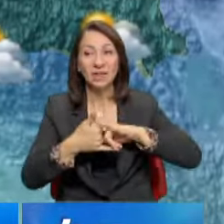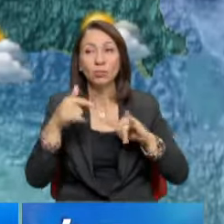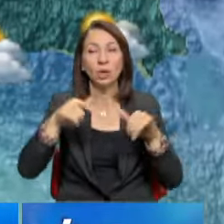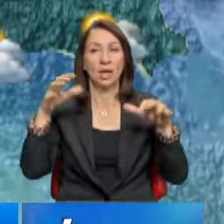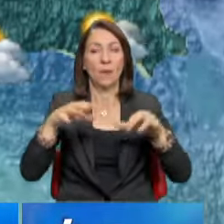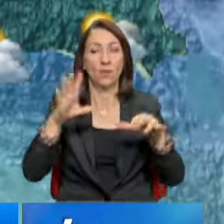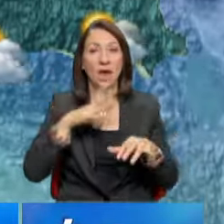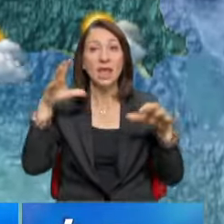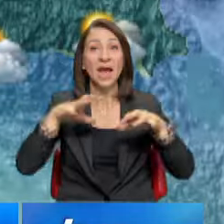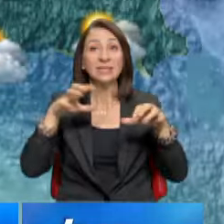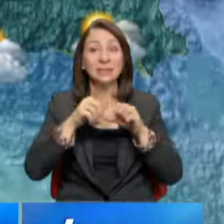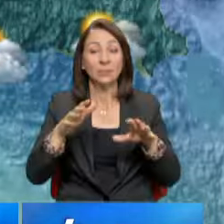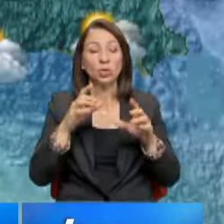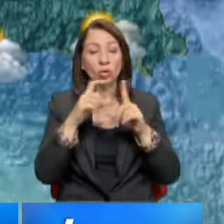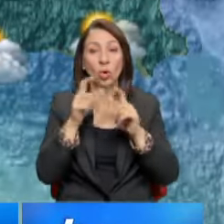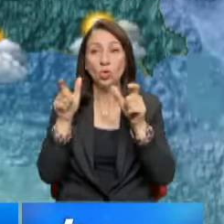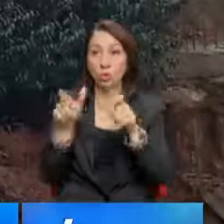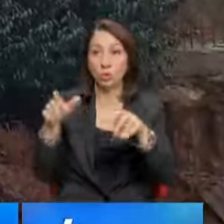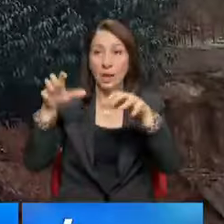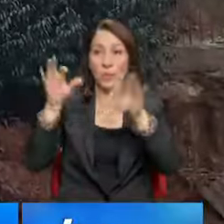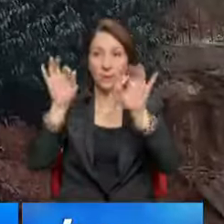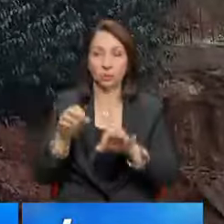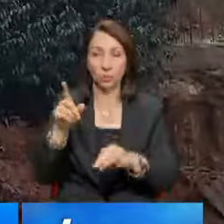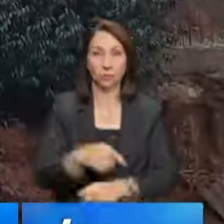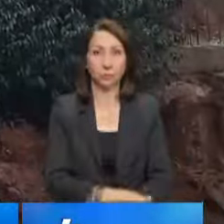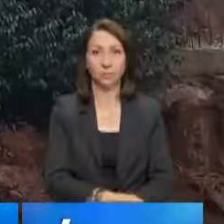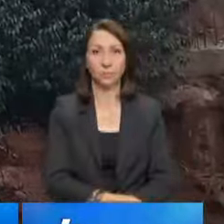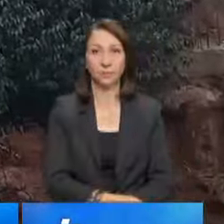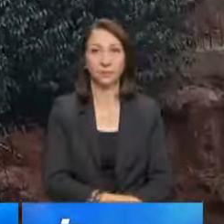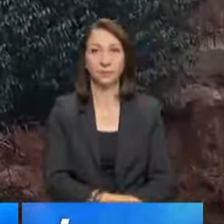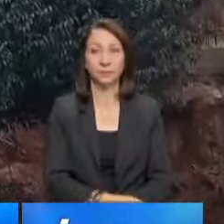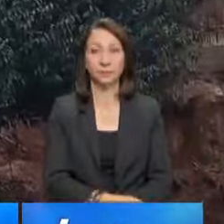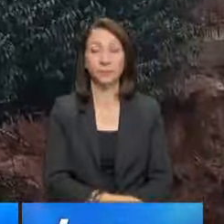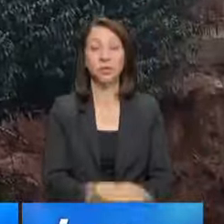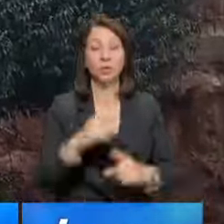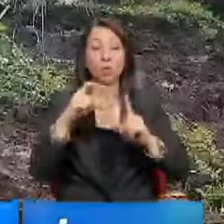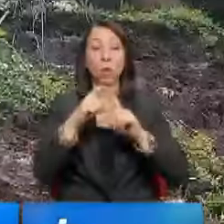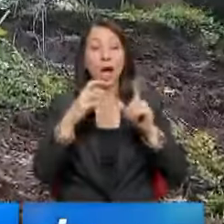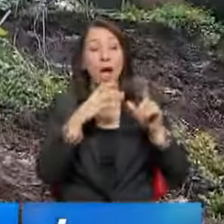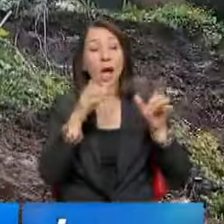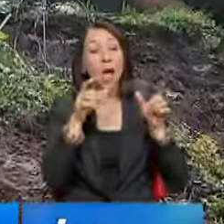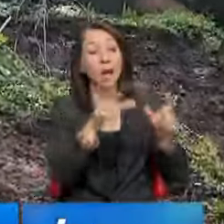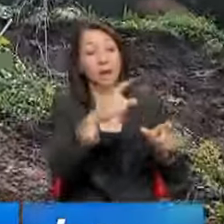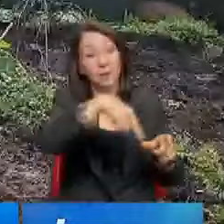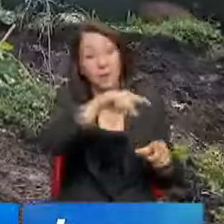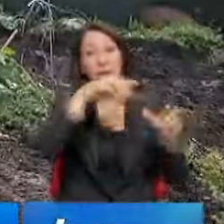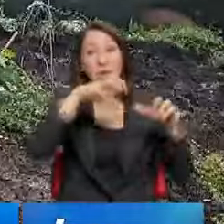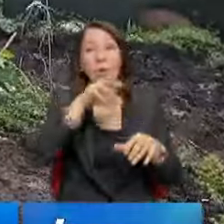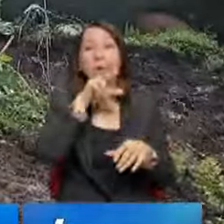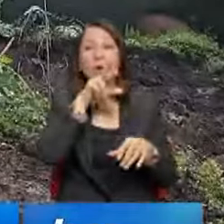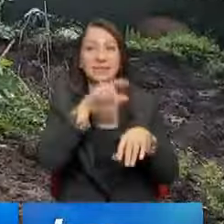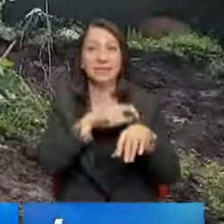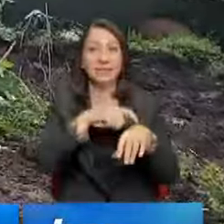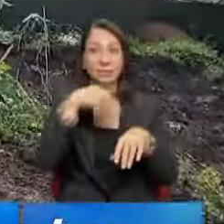de yağışlı. Yağışlı sistem doğuyu da etkisi altına alıyor. Doğu Anadolu'yu kaplayan yağışlı sistem öğle